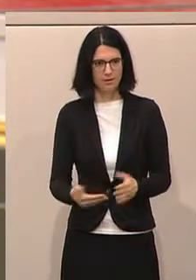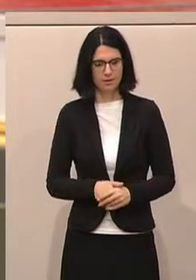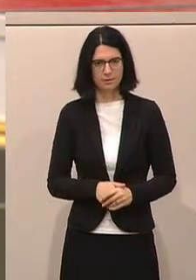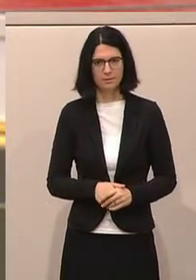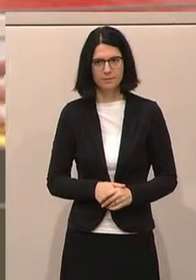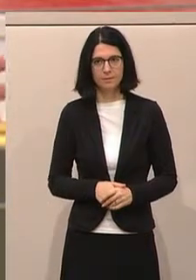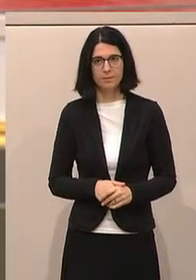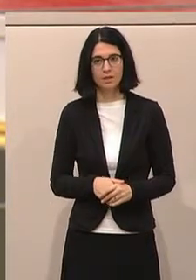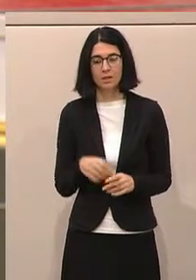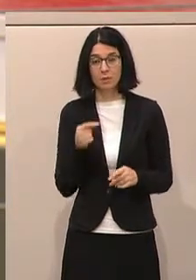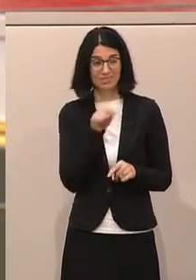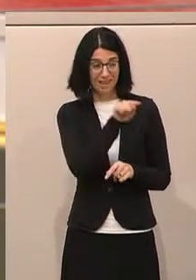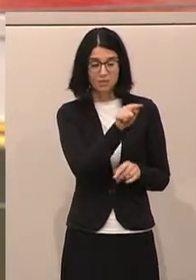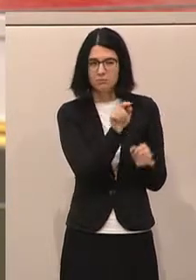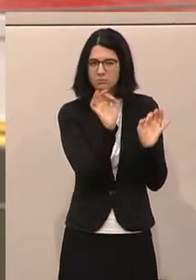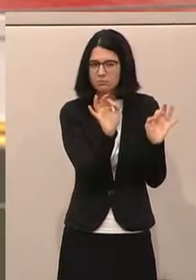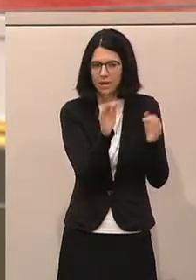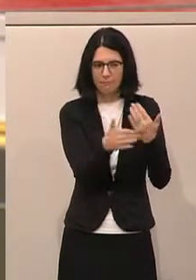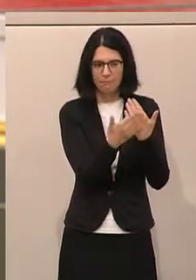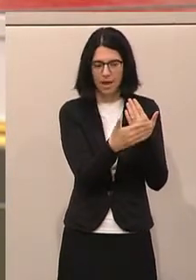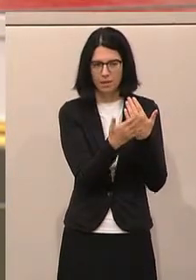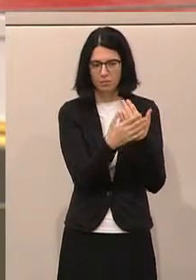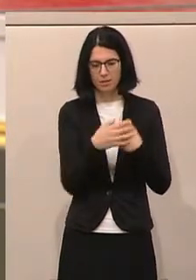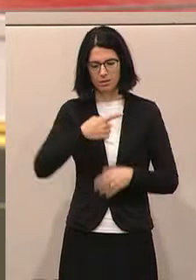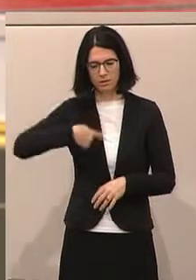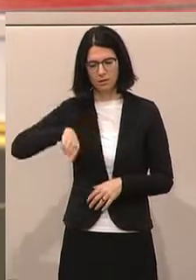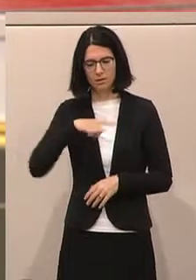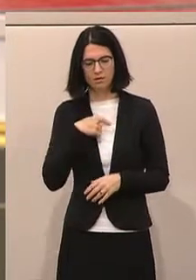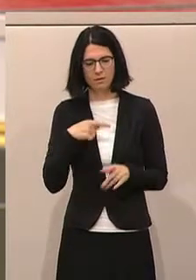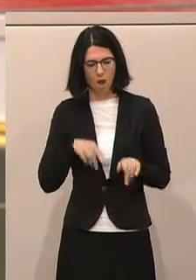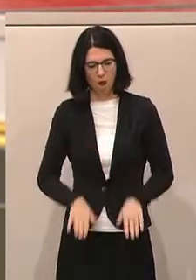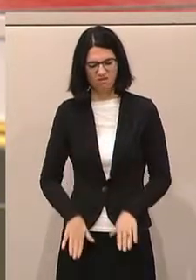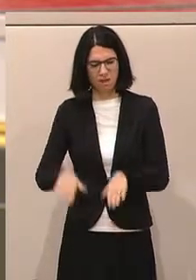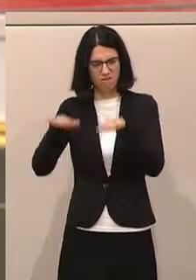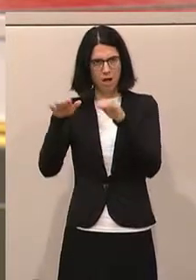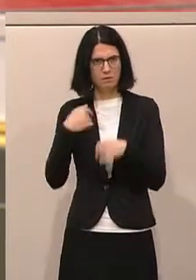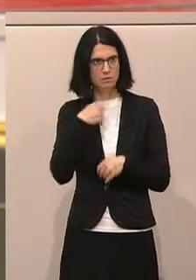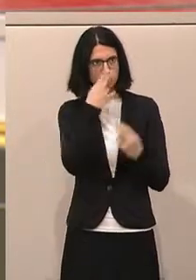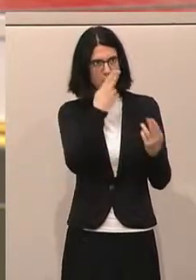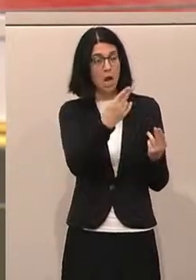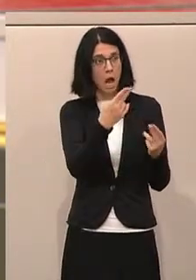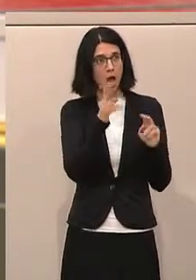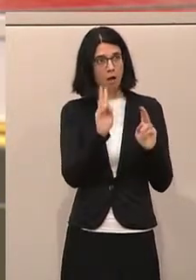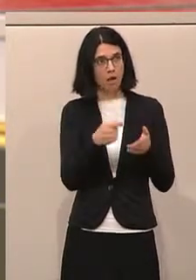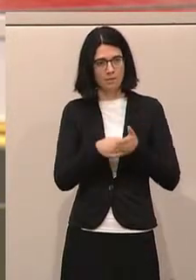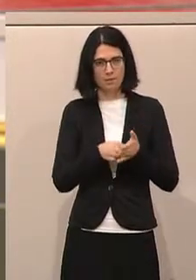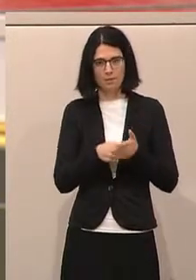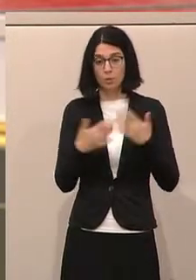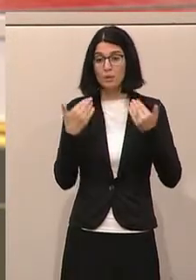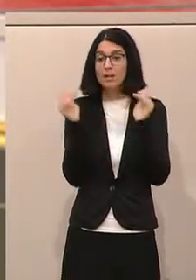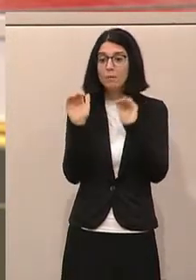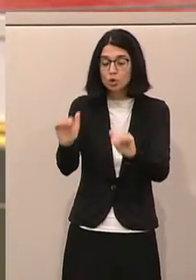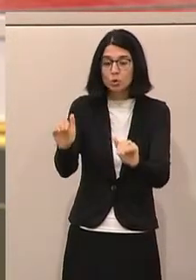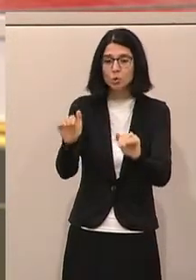gestaltet. Das ist eines der besten Beispiele, mit denen wir alle mehr oder weniger jetzt auch aufgewachsen sind und groß geworden sind. Und das zeigt auch, dass